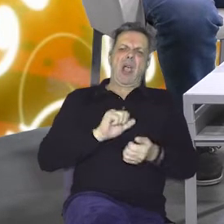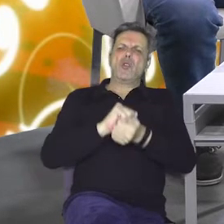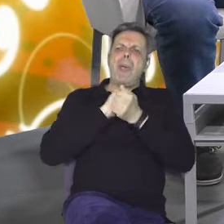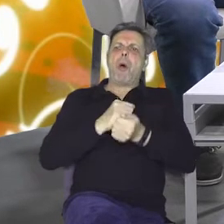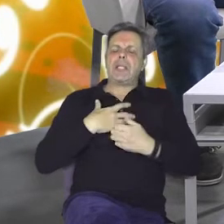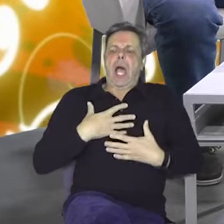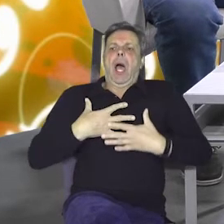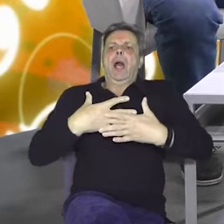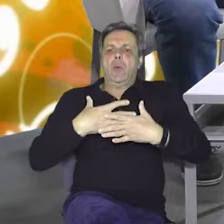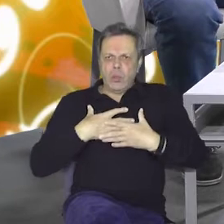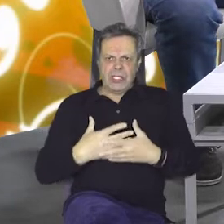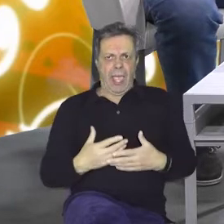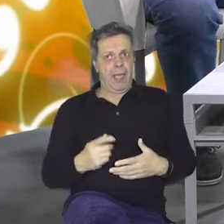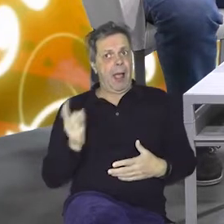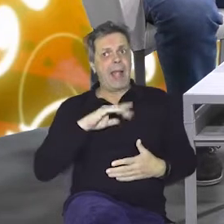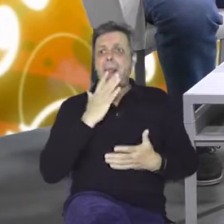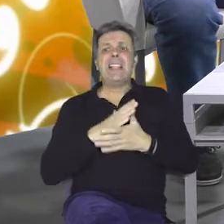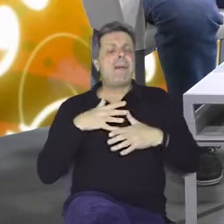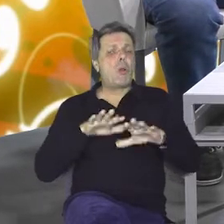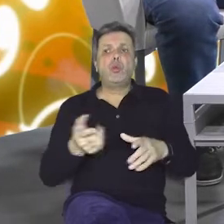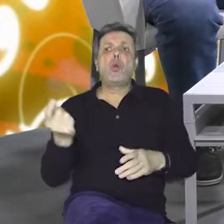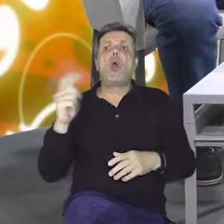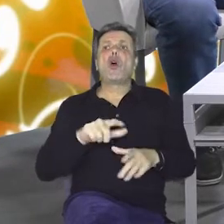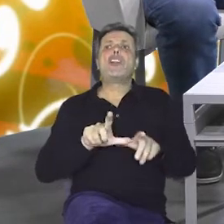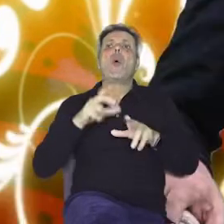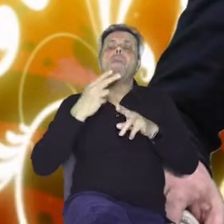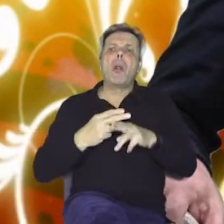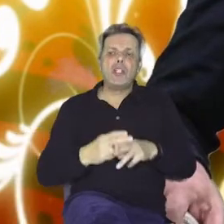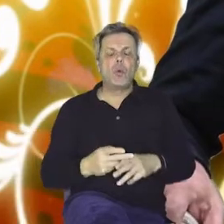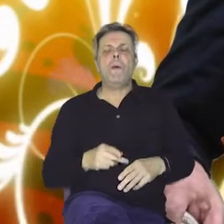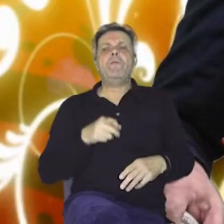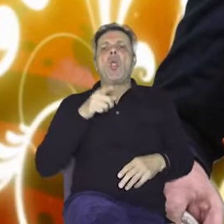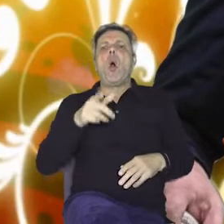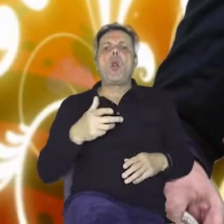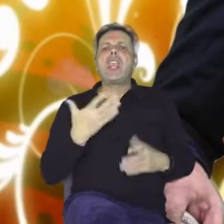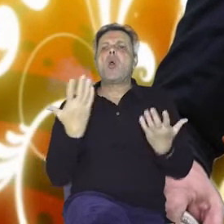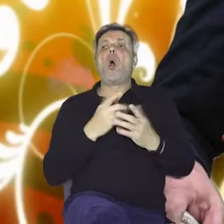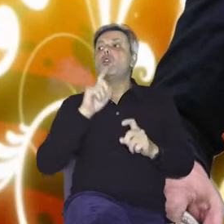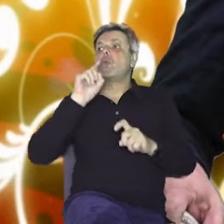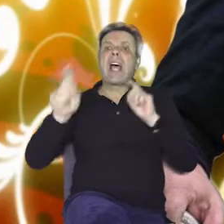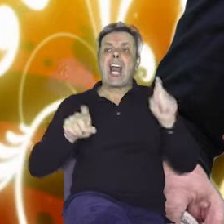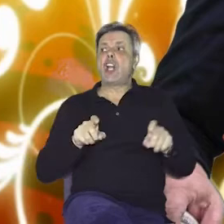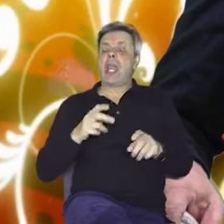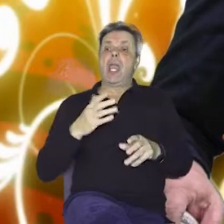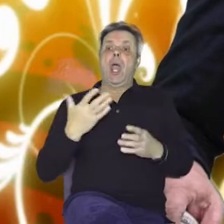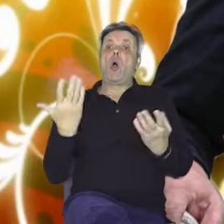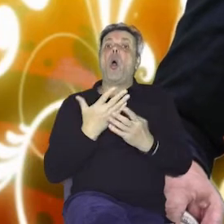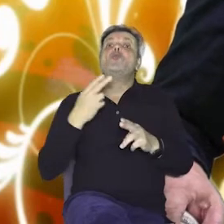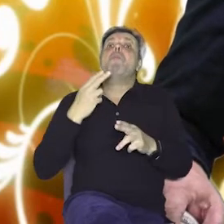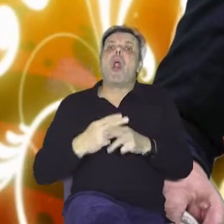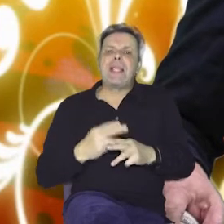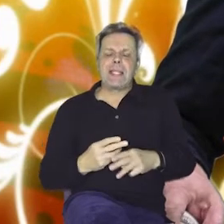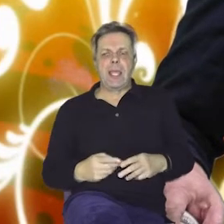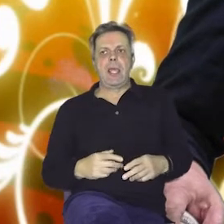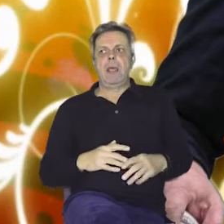udisaj, ali ne samo ljudi koji dolaze u bolnicu, oni koji su zaraženi i oboljeli, nego